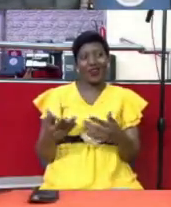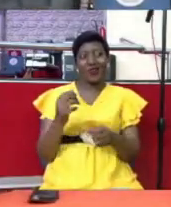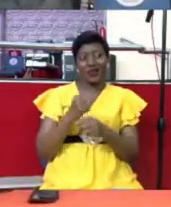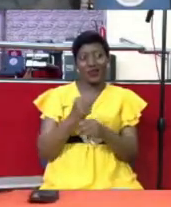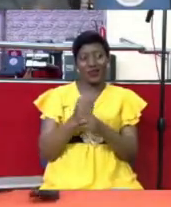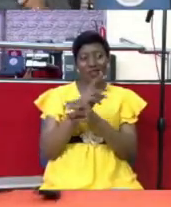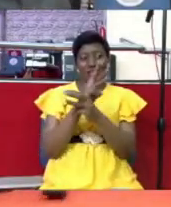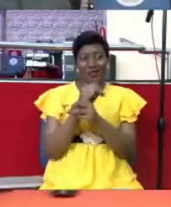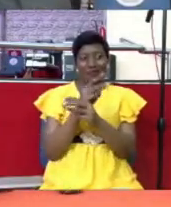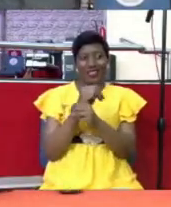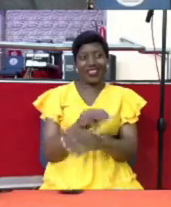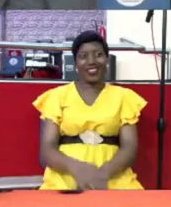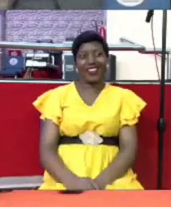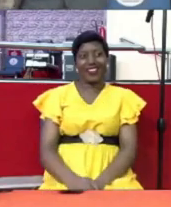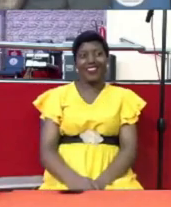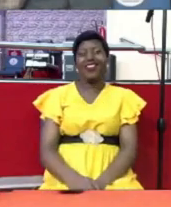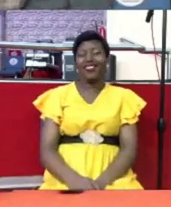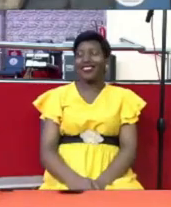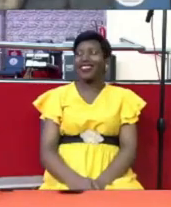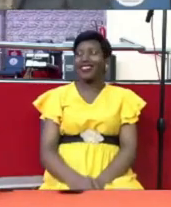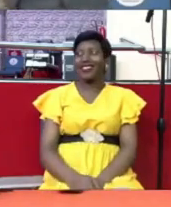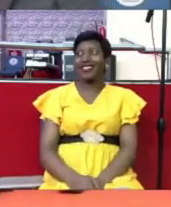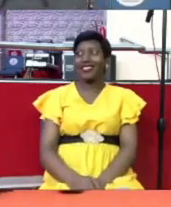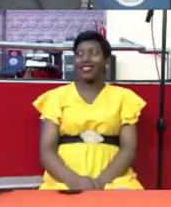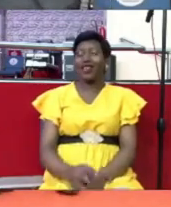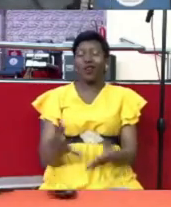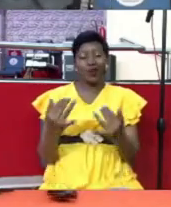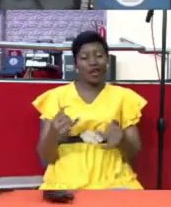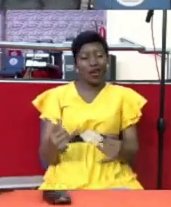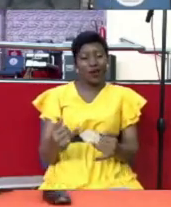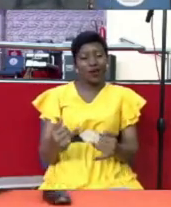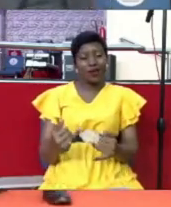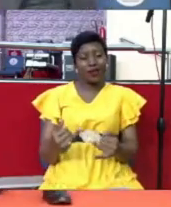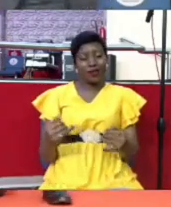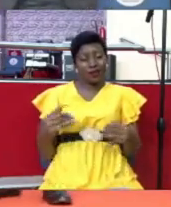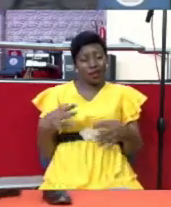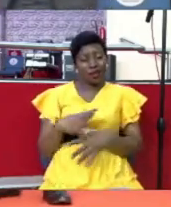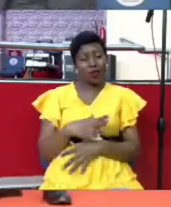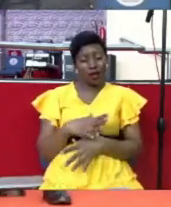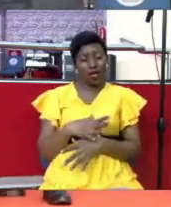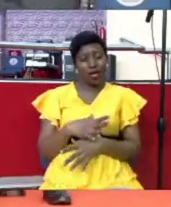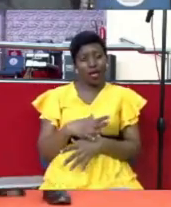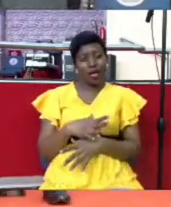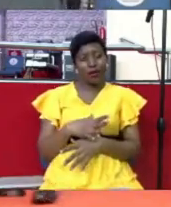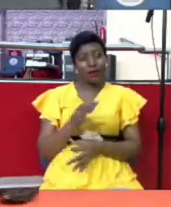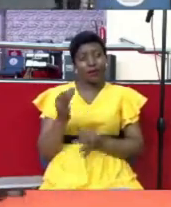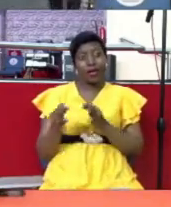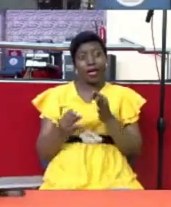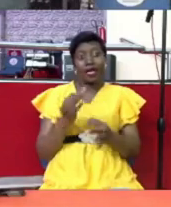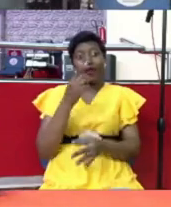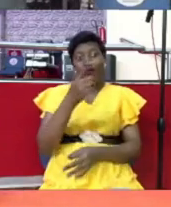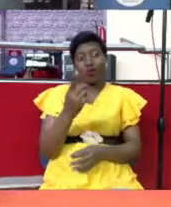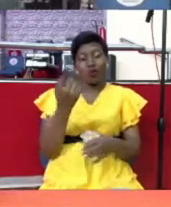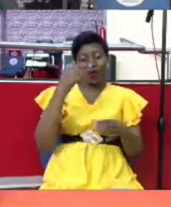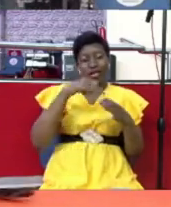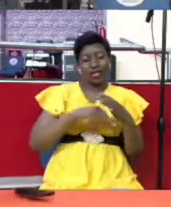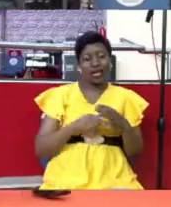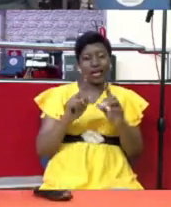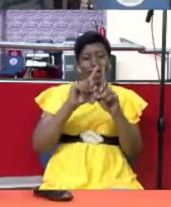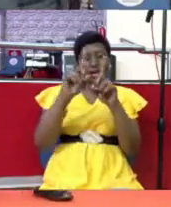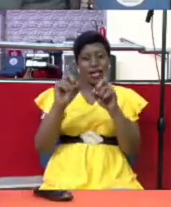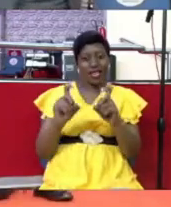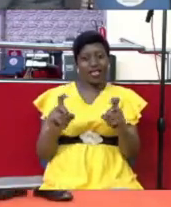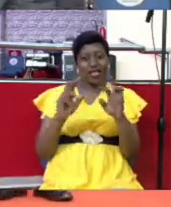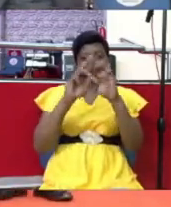Amen. Bwana asifiwe. Amen. It would be awkward. Itakuwa ya kustajabisha. If you entered an exam room. Kama ungaliingia